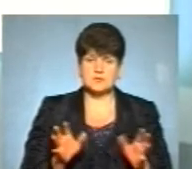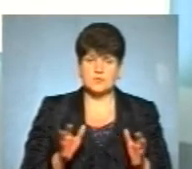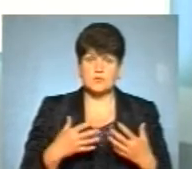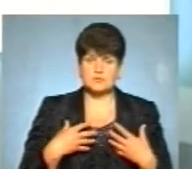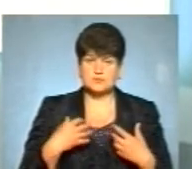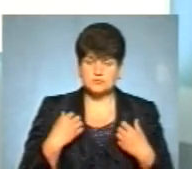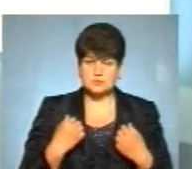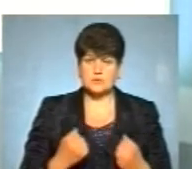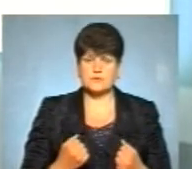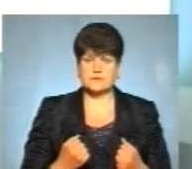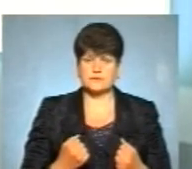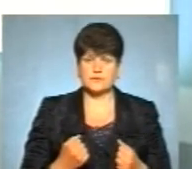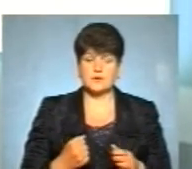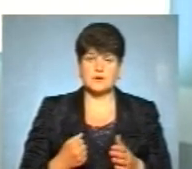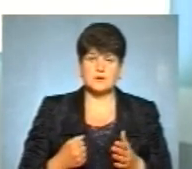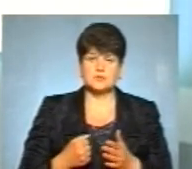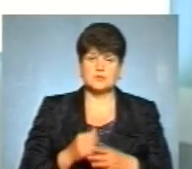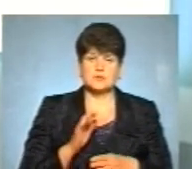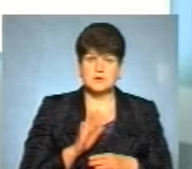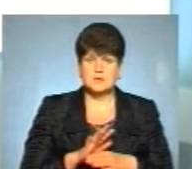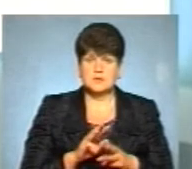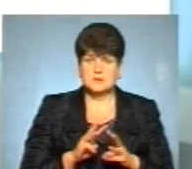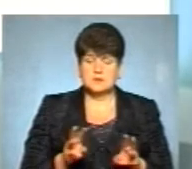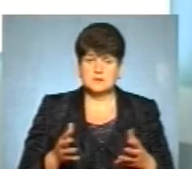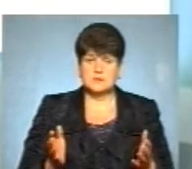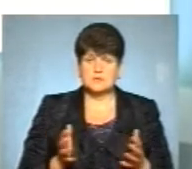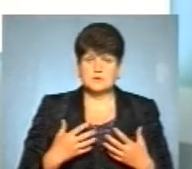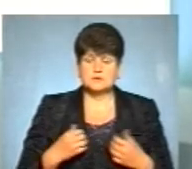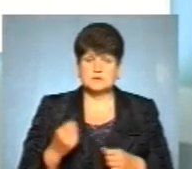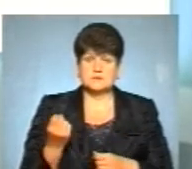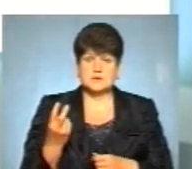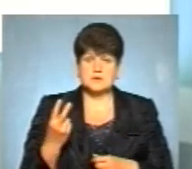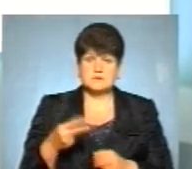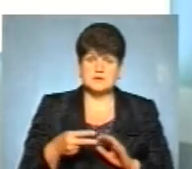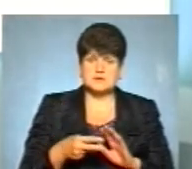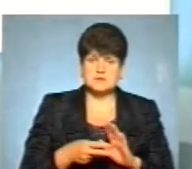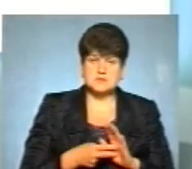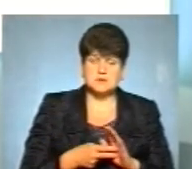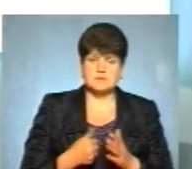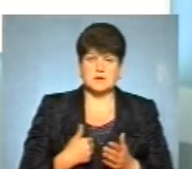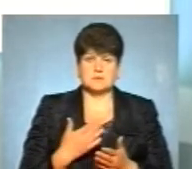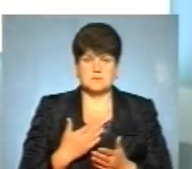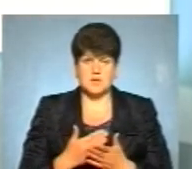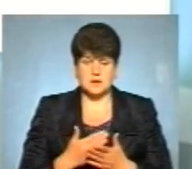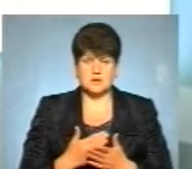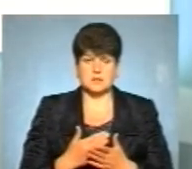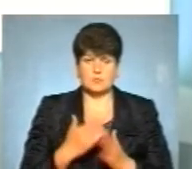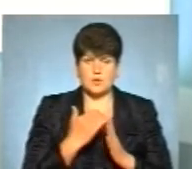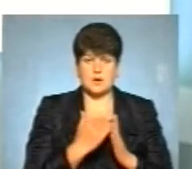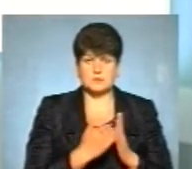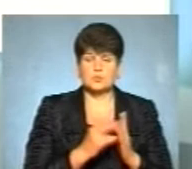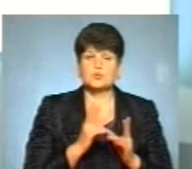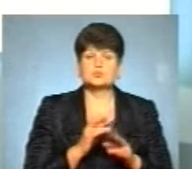здоров'я до наказу Міністерства охорони здоров'я 1227. Ми маємо певні категорії, кому ми